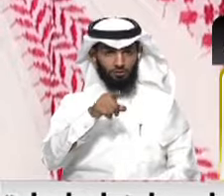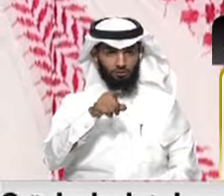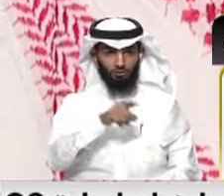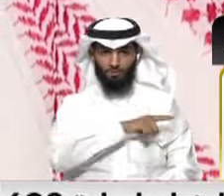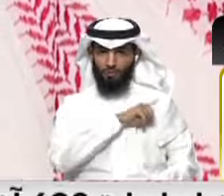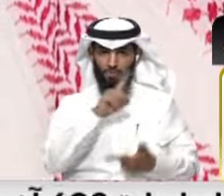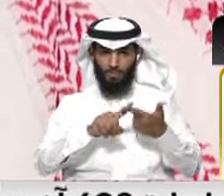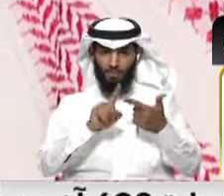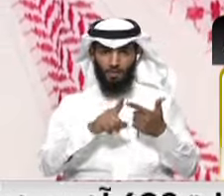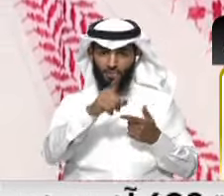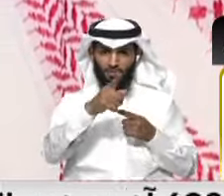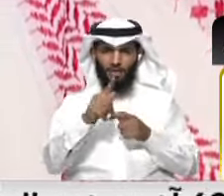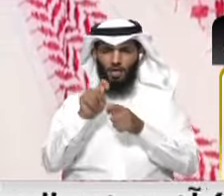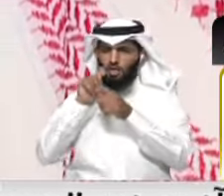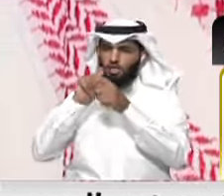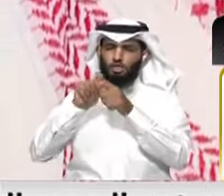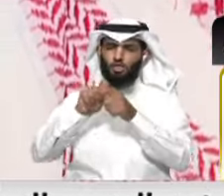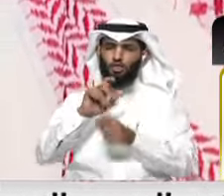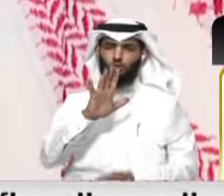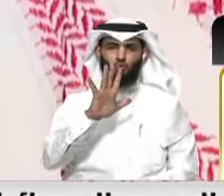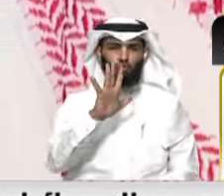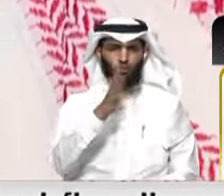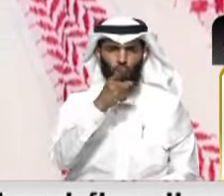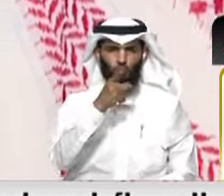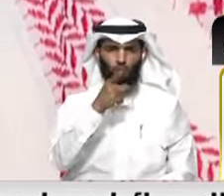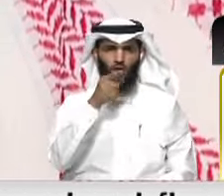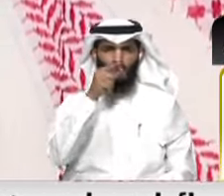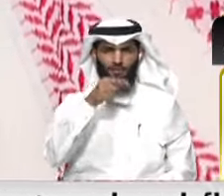النصيحة اللي تقدمها الإدارة العامة للطيران